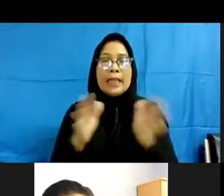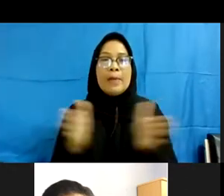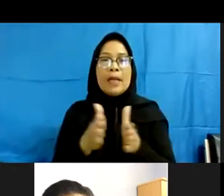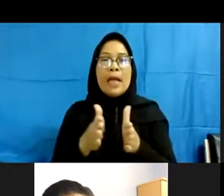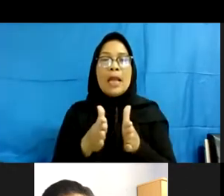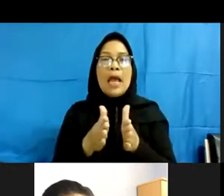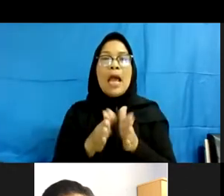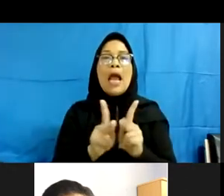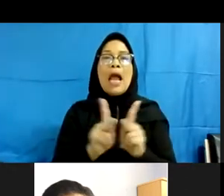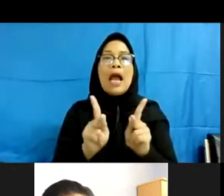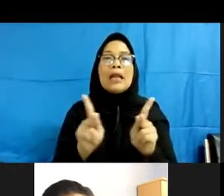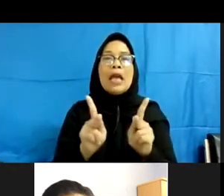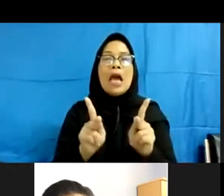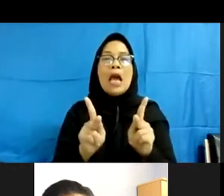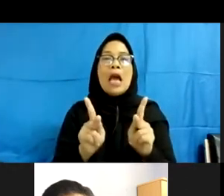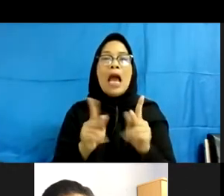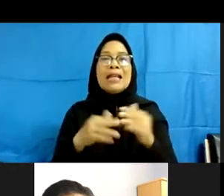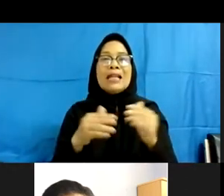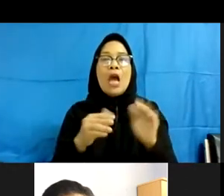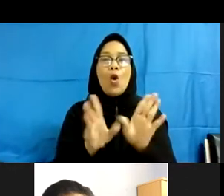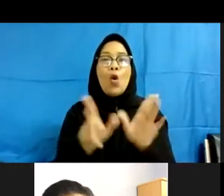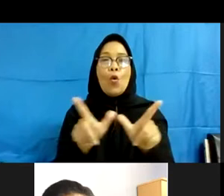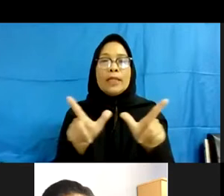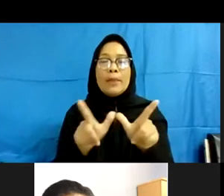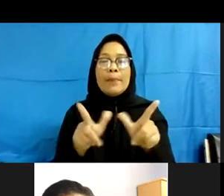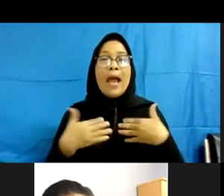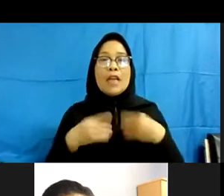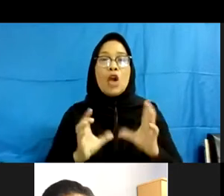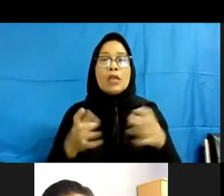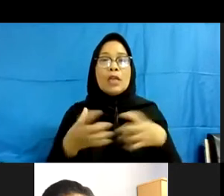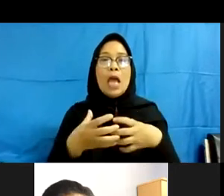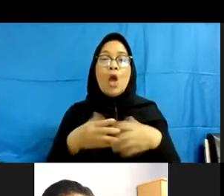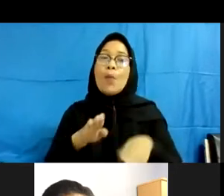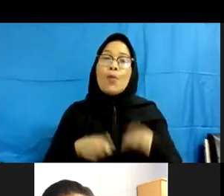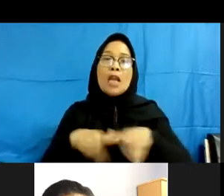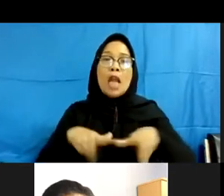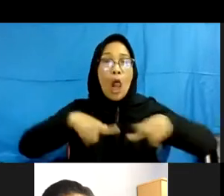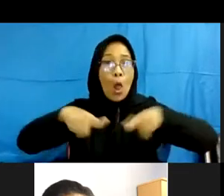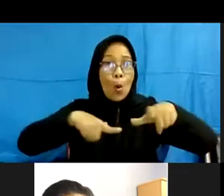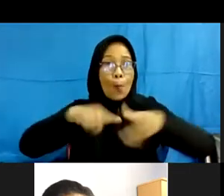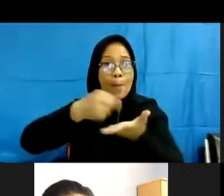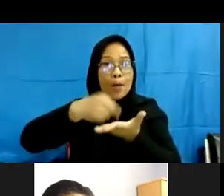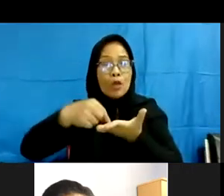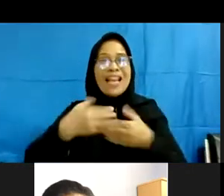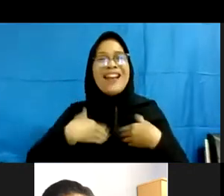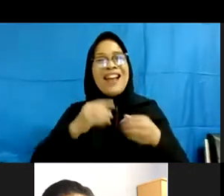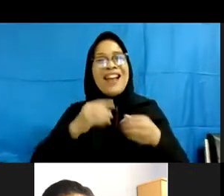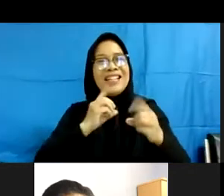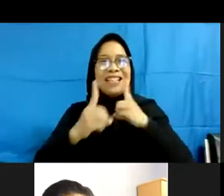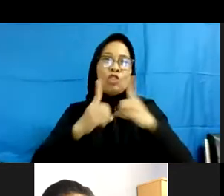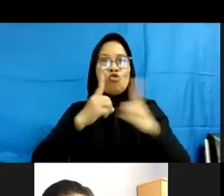tunanetra. Jadi kita ada website, ada komunitasnya, dan kita biasa kayak bikin lomba menulis, terus juga ada kelompok diskusi menulis juga buat